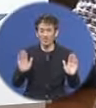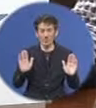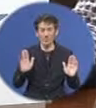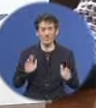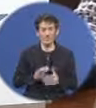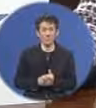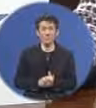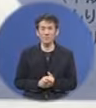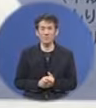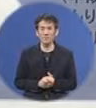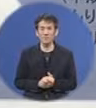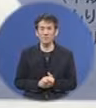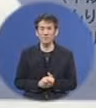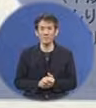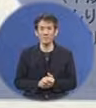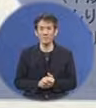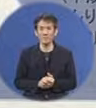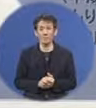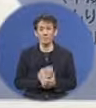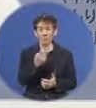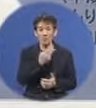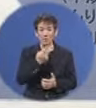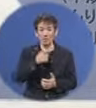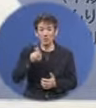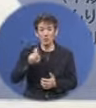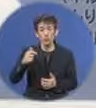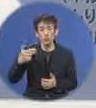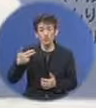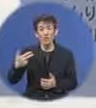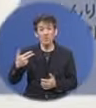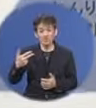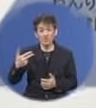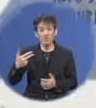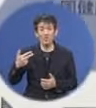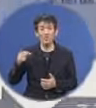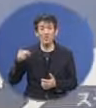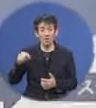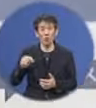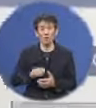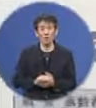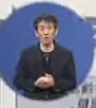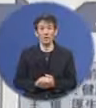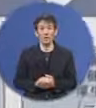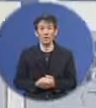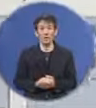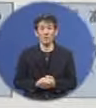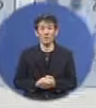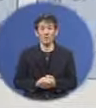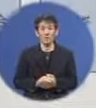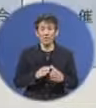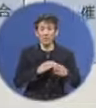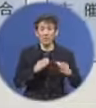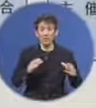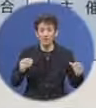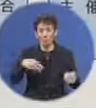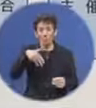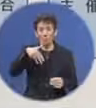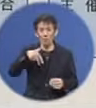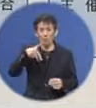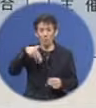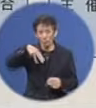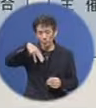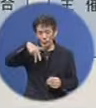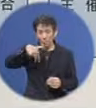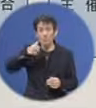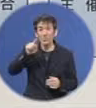っかりなんですよ、 はい、 それから2017年、はい、そのまた2年前、 はい、 これはですね全日本マスターズ陸上